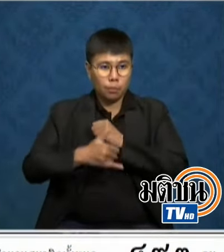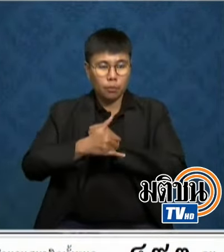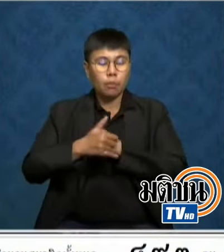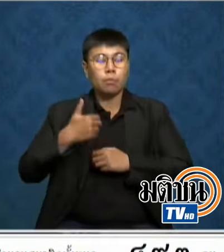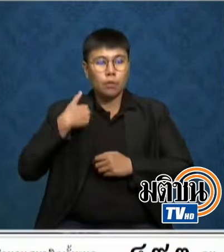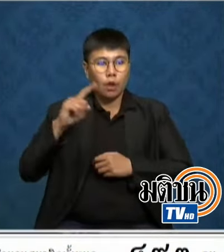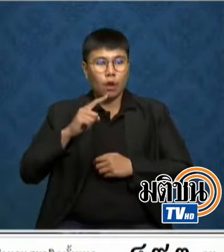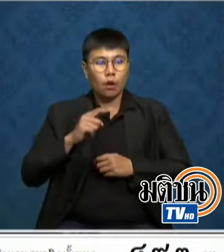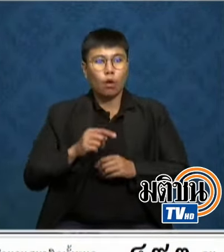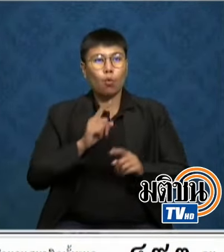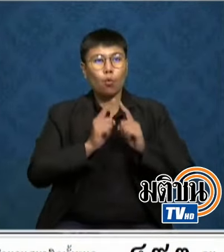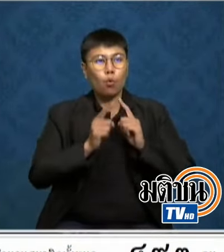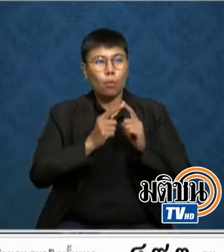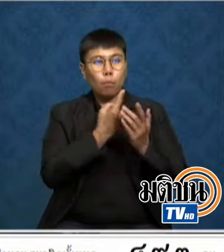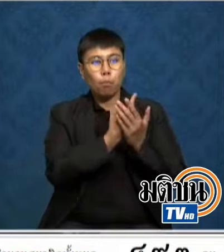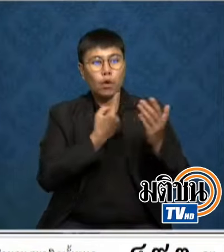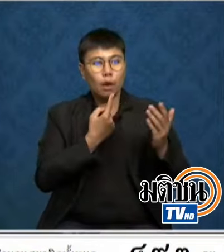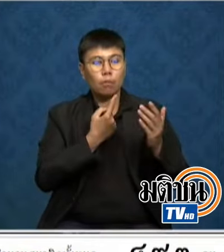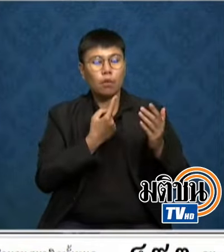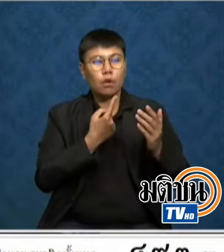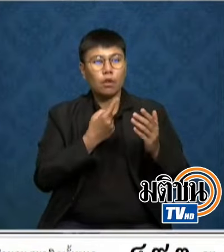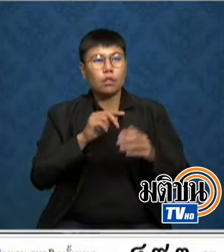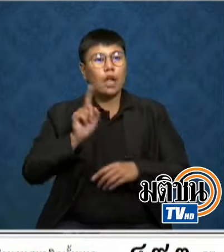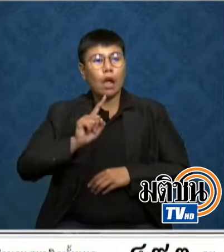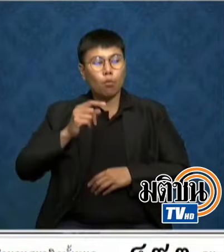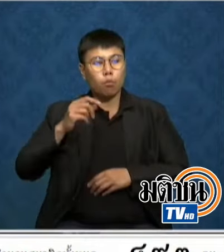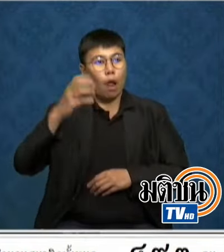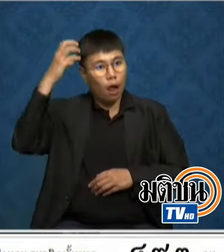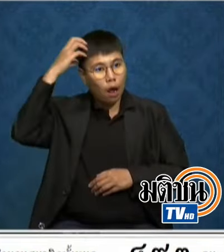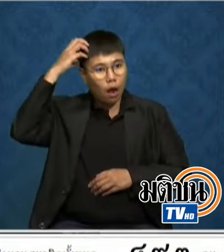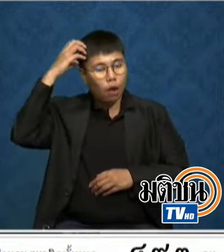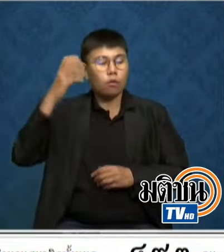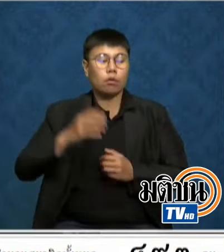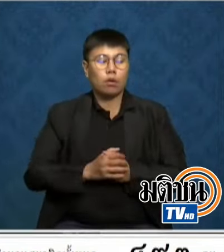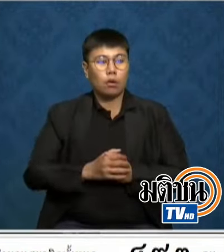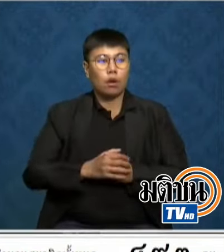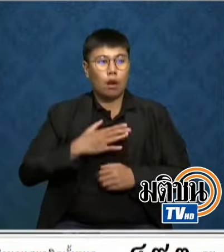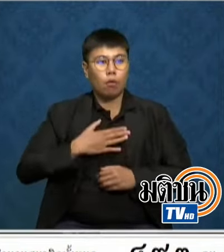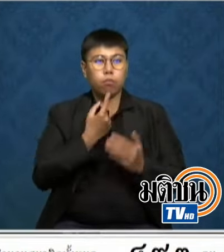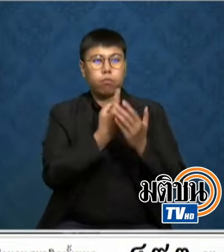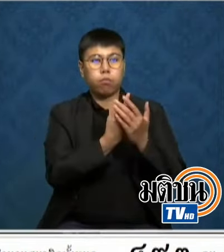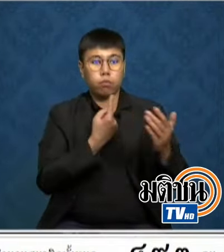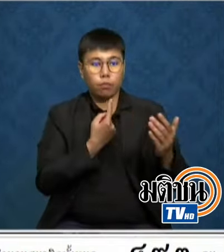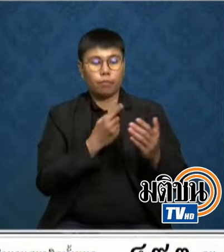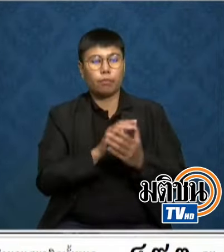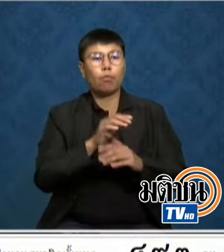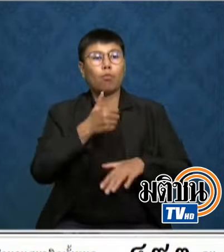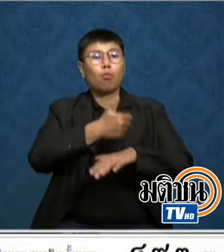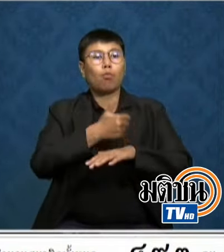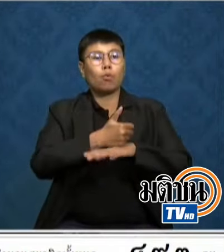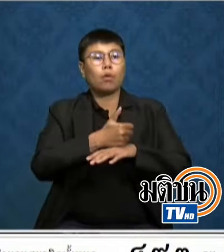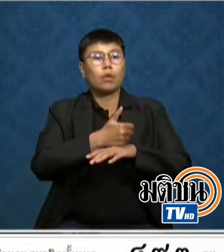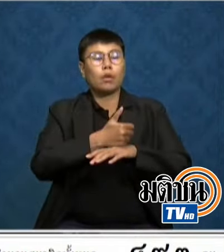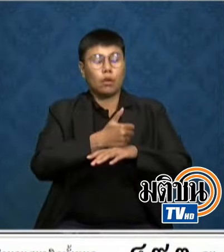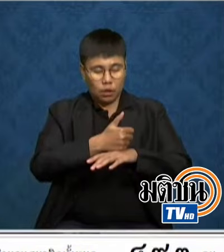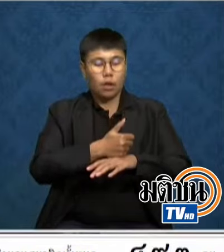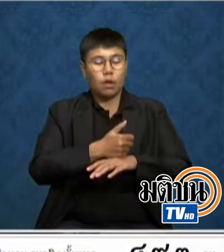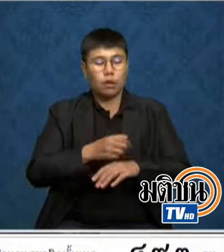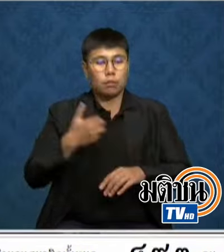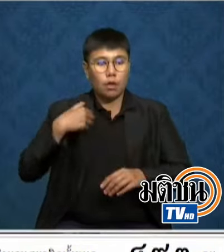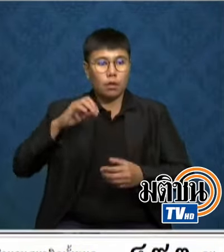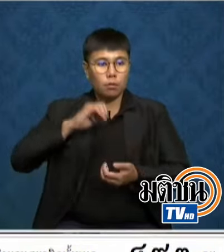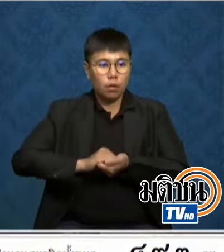พูดคุยของผู้นำสูงสุดของอาเซียนที่สปป.ลาวว่าเราจะเป็นผู้นำในการหาดูสันติภาพที่เกิด